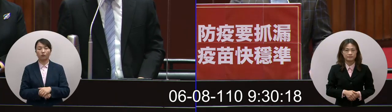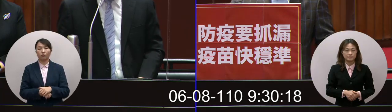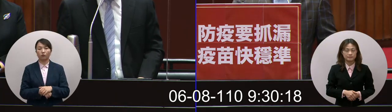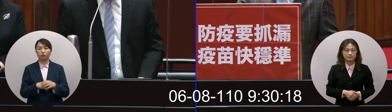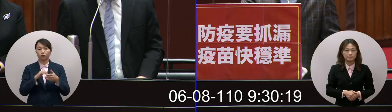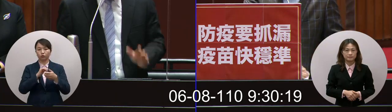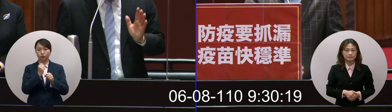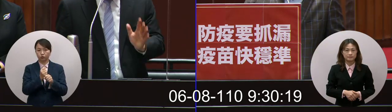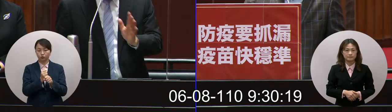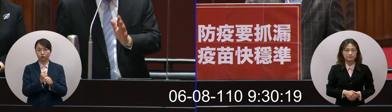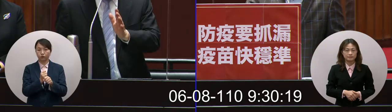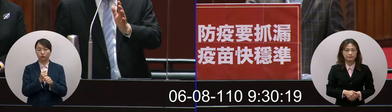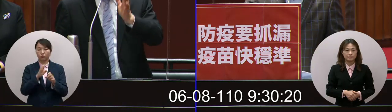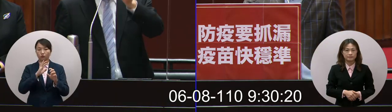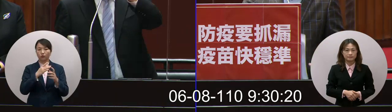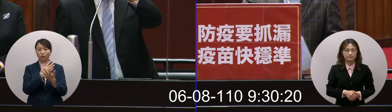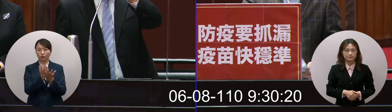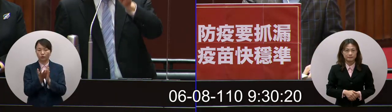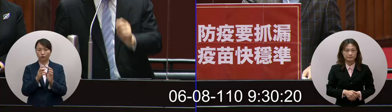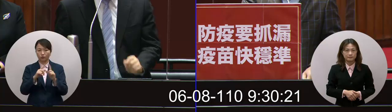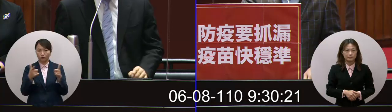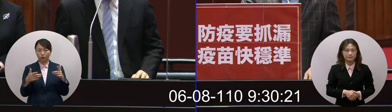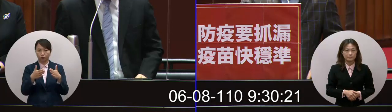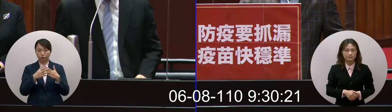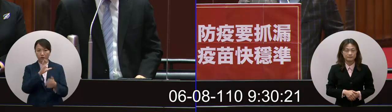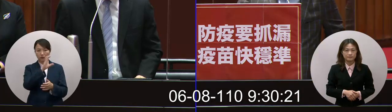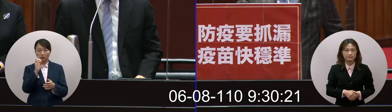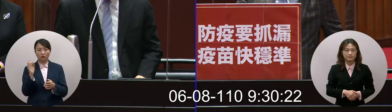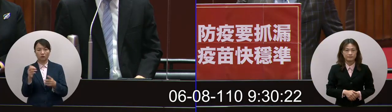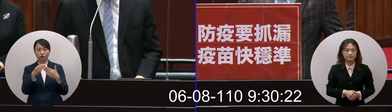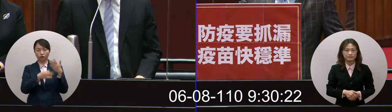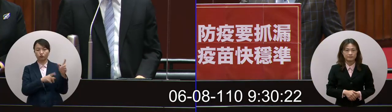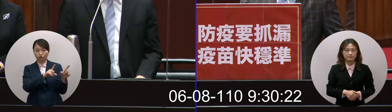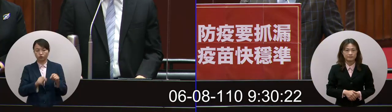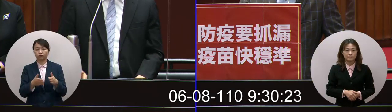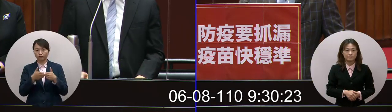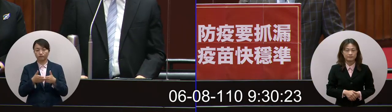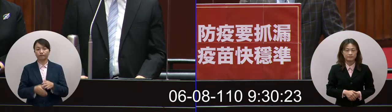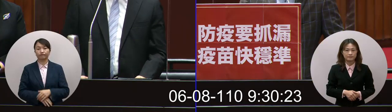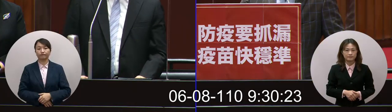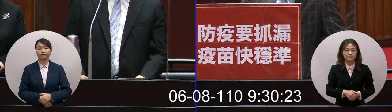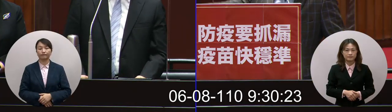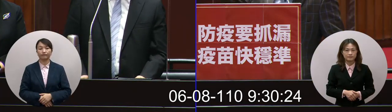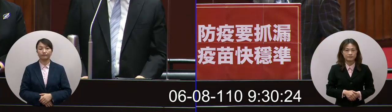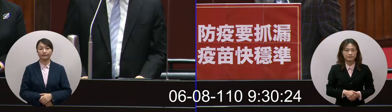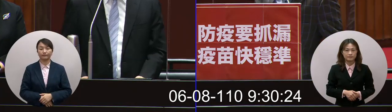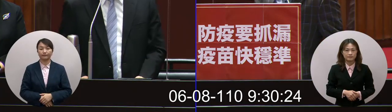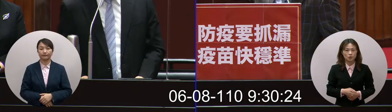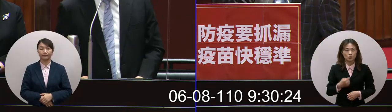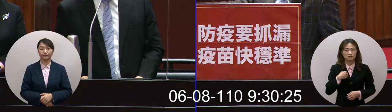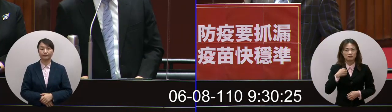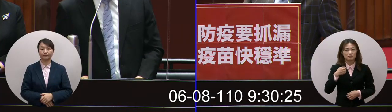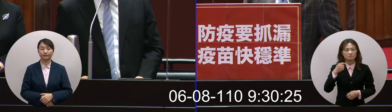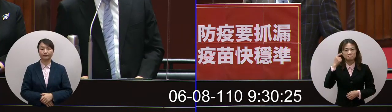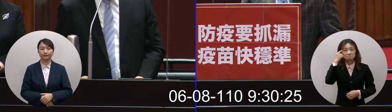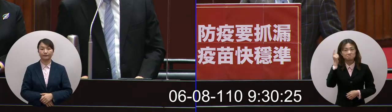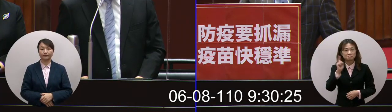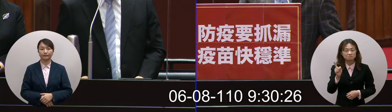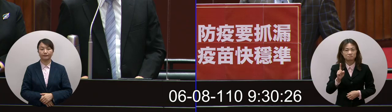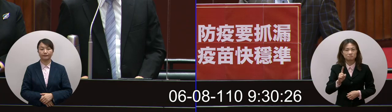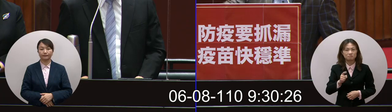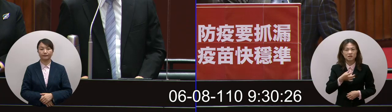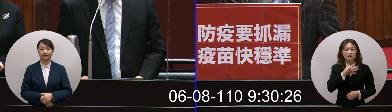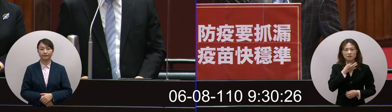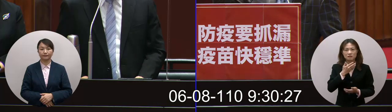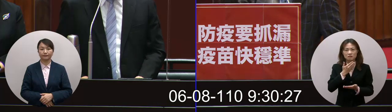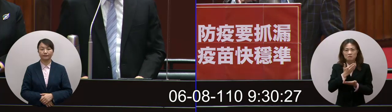应该各种拢爱照 CDC 的指引来做。 好啦，我的意思是讲纾困的部分主动